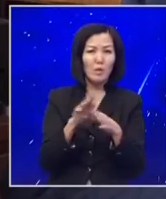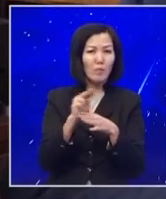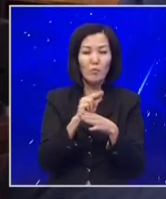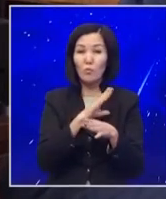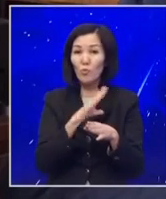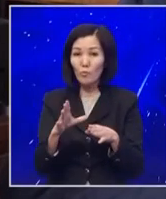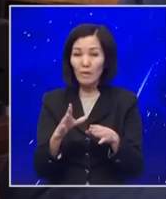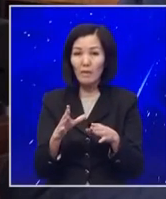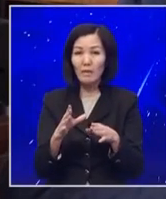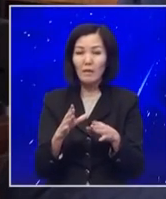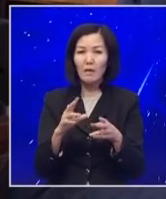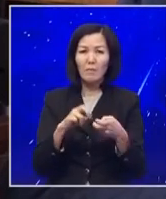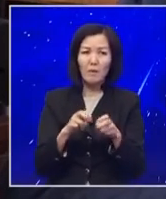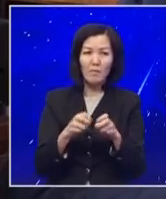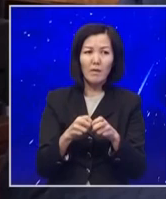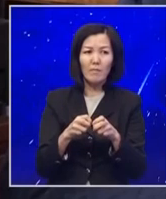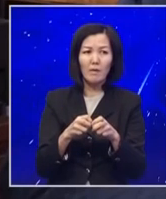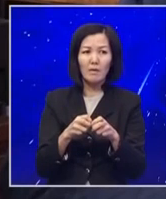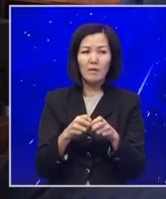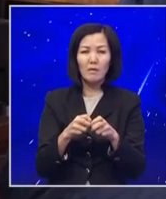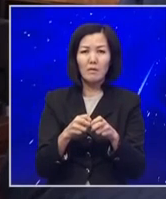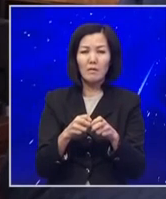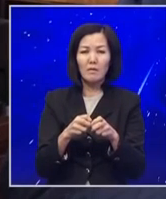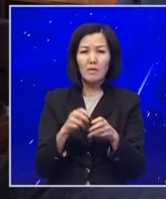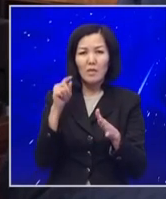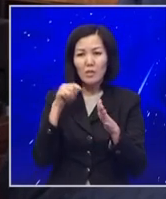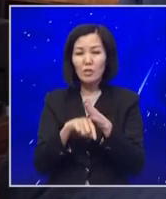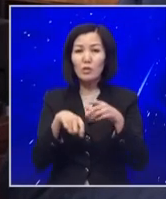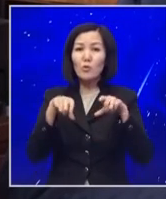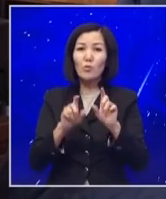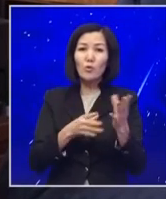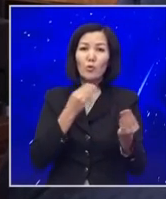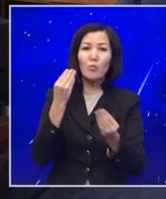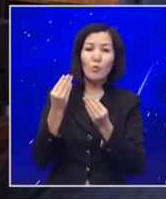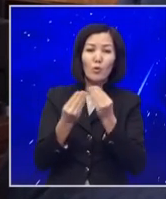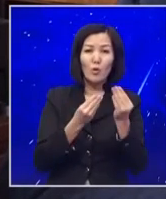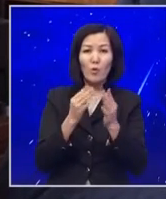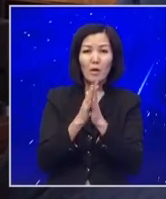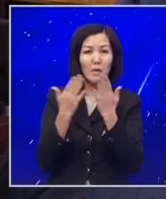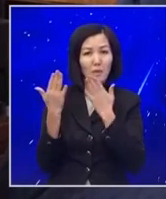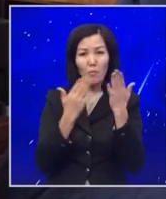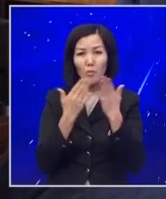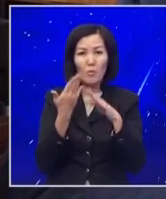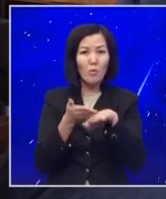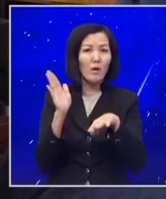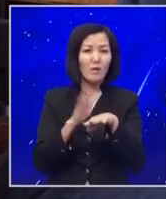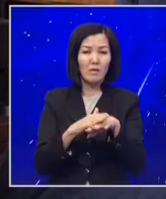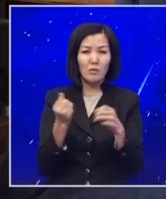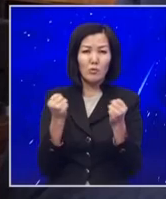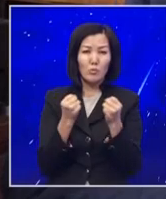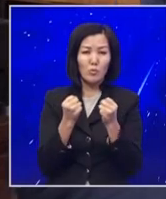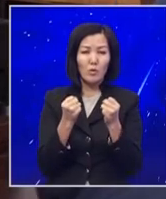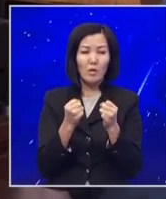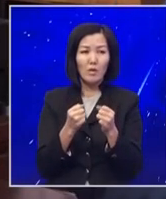бері. Бүткіл ғимаратымызды осы. Бәрі жер жұмат көрінмеген тегі. Қазір